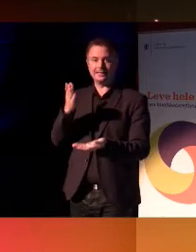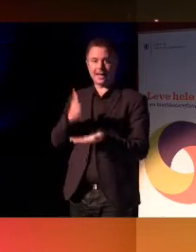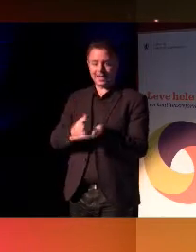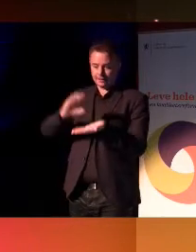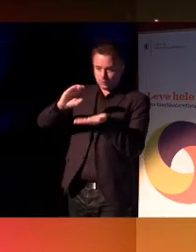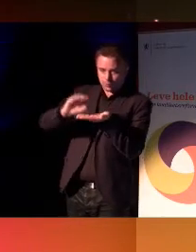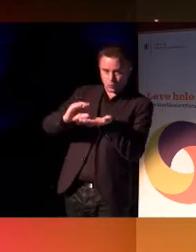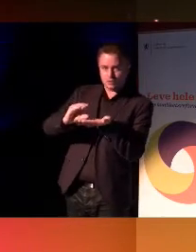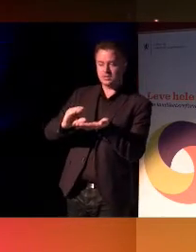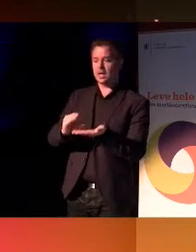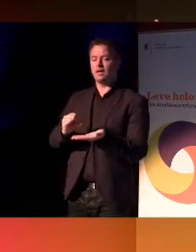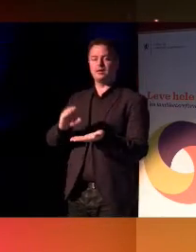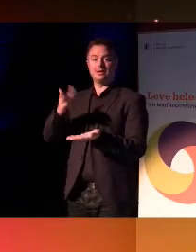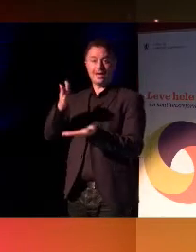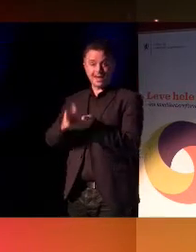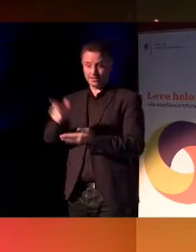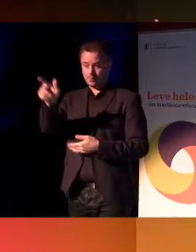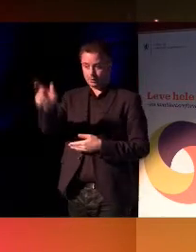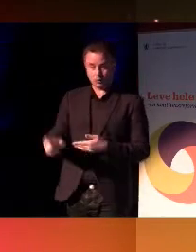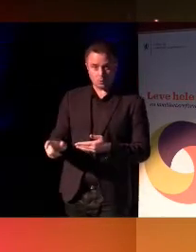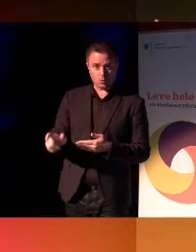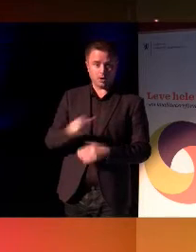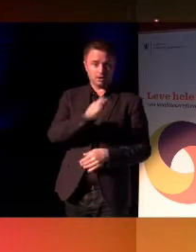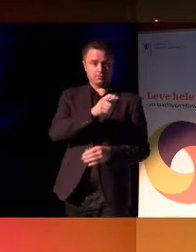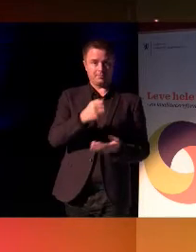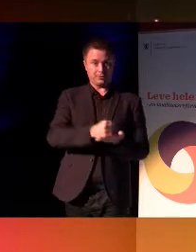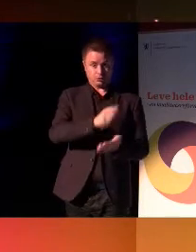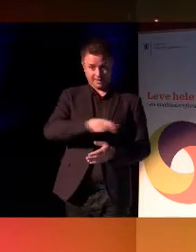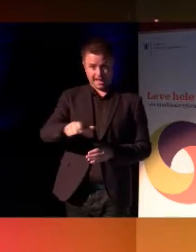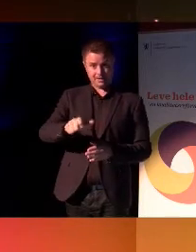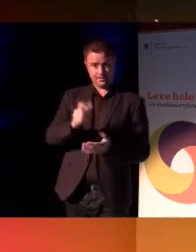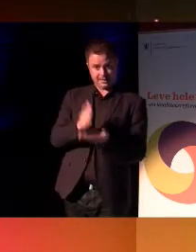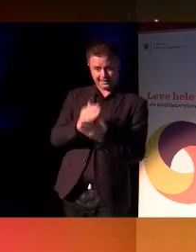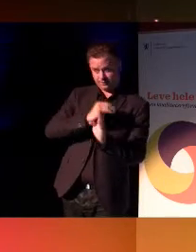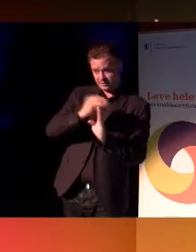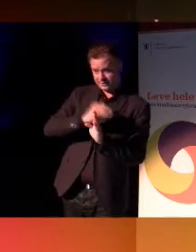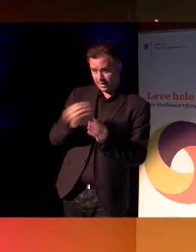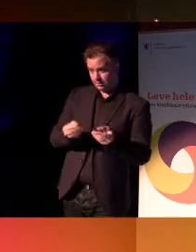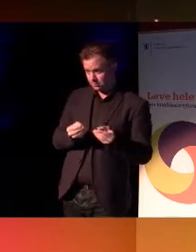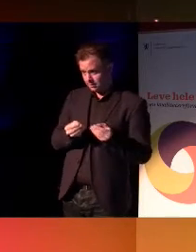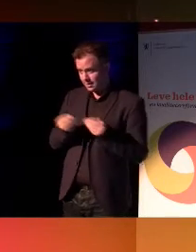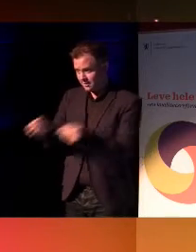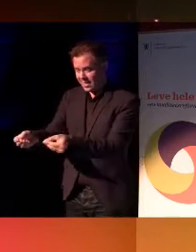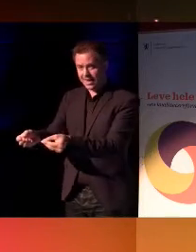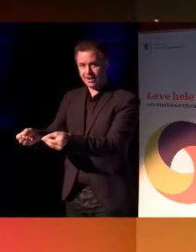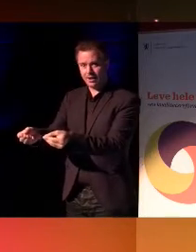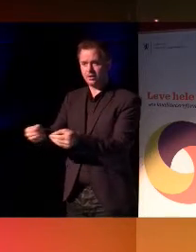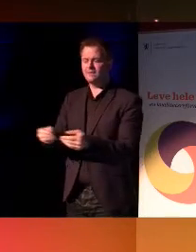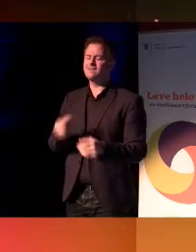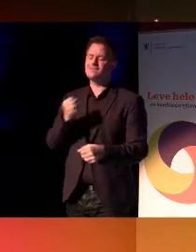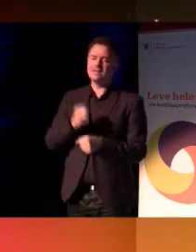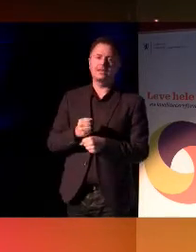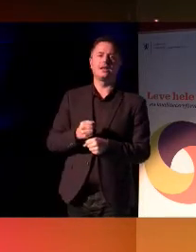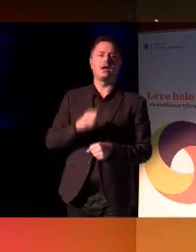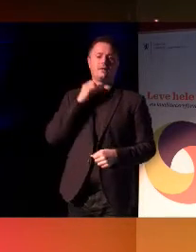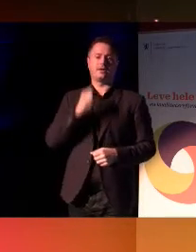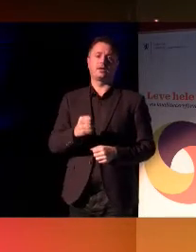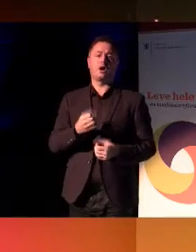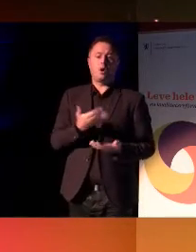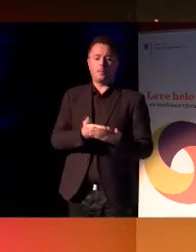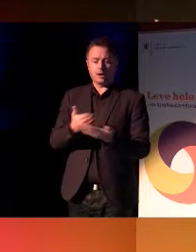person, av kvalifisert personell, så det helt avgjørende at oppgaven organisert på en god måte, og